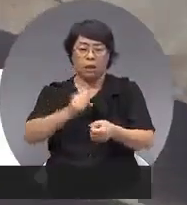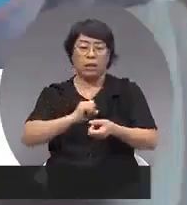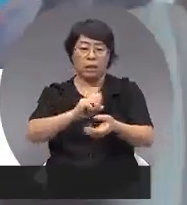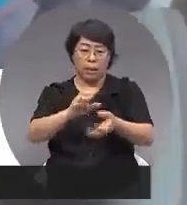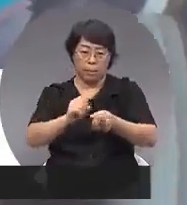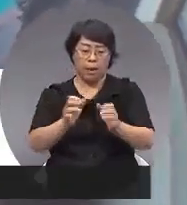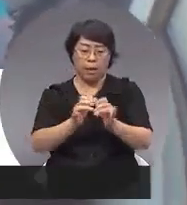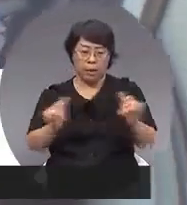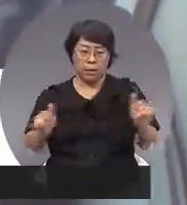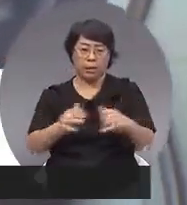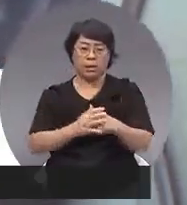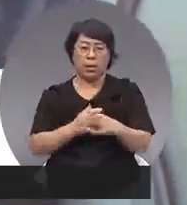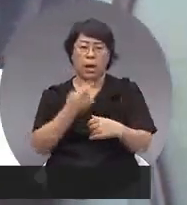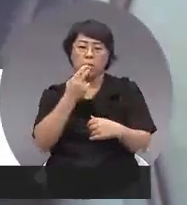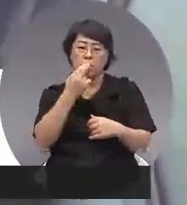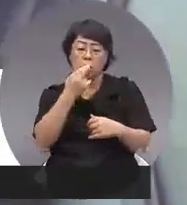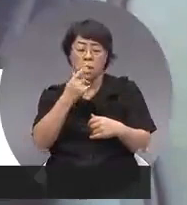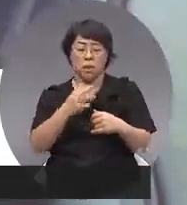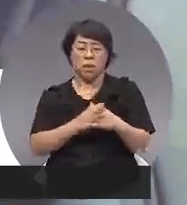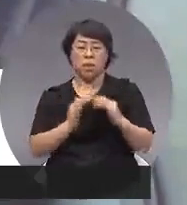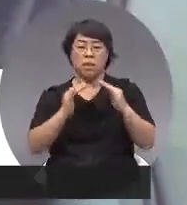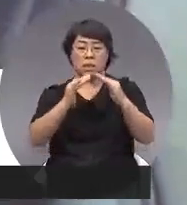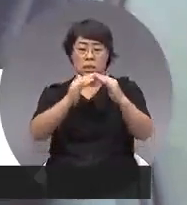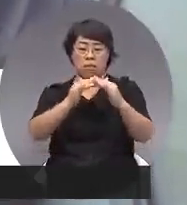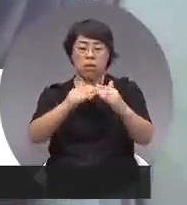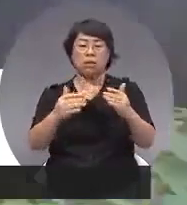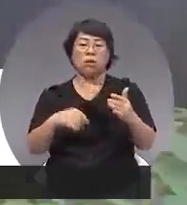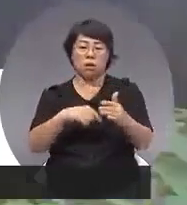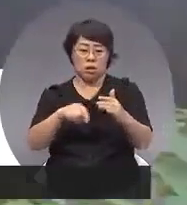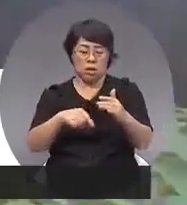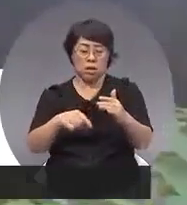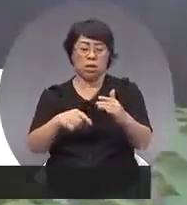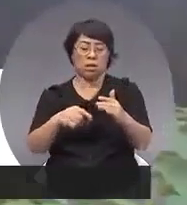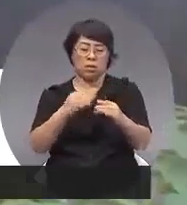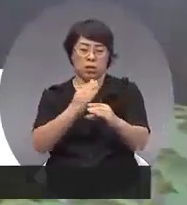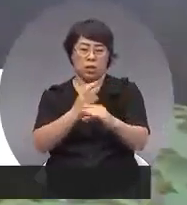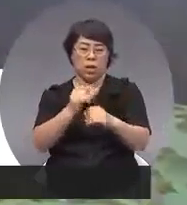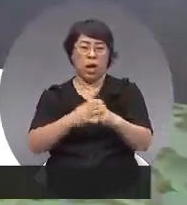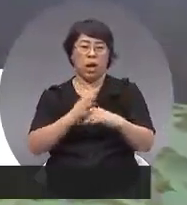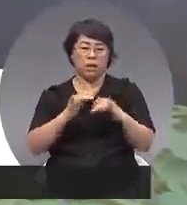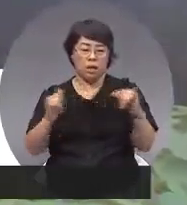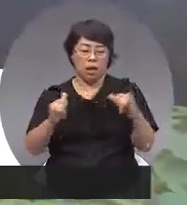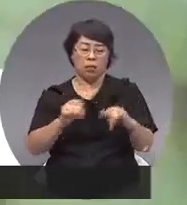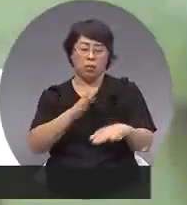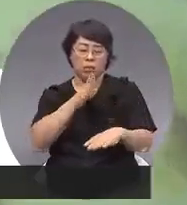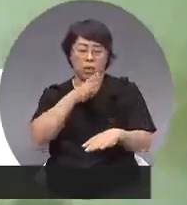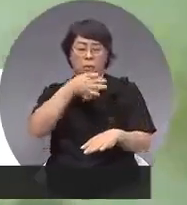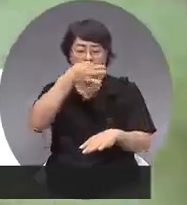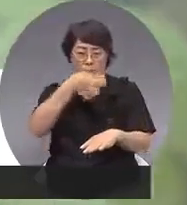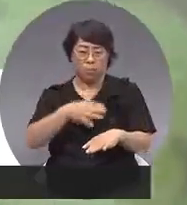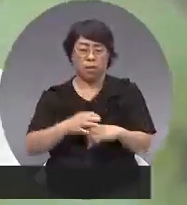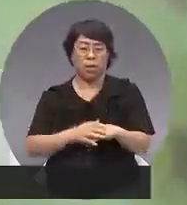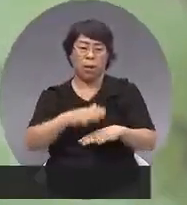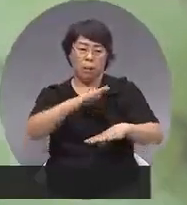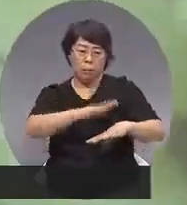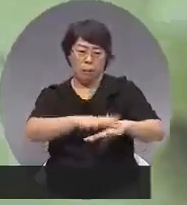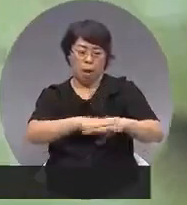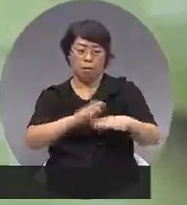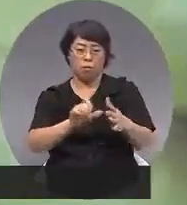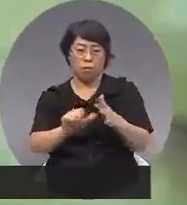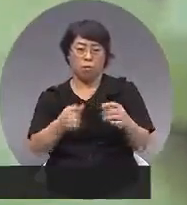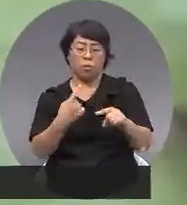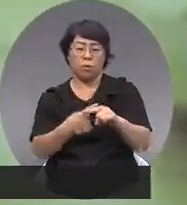또 숨막히는 비닐하우스 안에서 일하는 농민 까지 사람도 힘겨운 폭염 나귀는 밭작물 도 마찬가지입니다